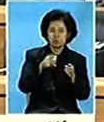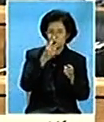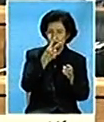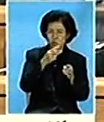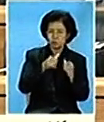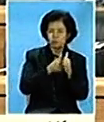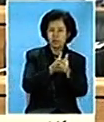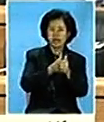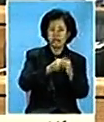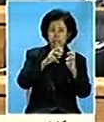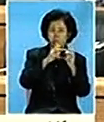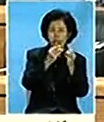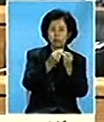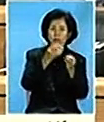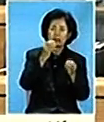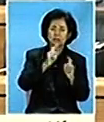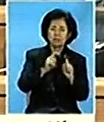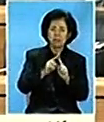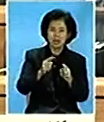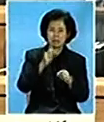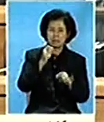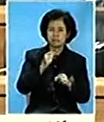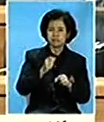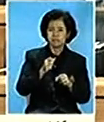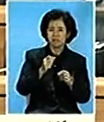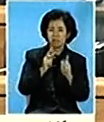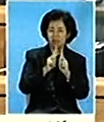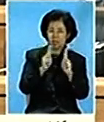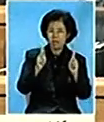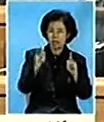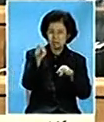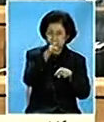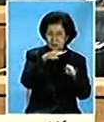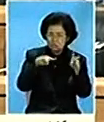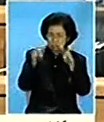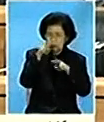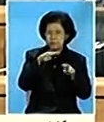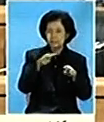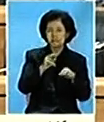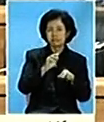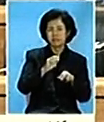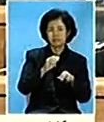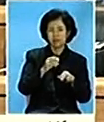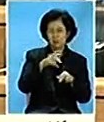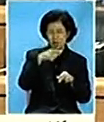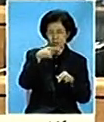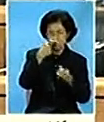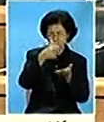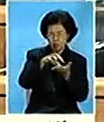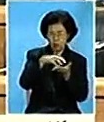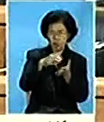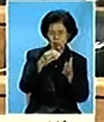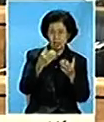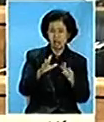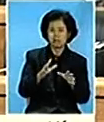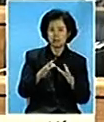ลักเมื่อวานนี้ทางคณะกรรมการปกครองโดยท่านฤทธิ์อาทิตย์แก้วก็ดีท่านสมศักดิ์ก็ดีก็พูดเรื่องนี้ว่าจุด